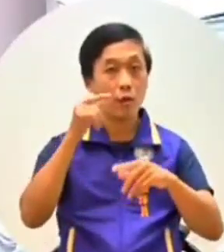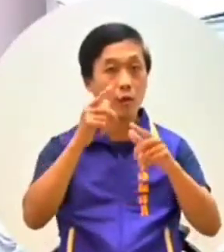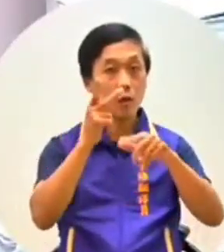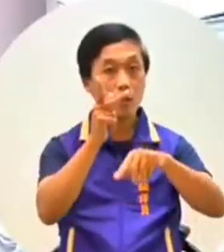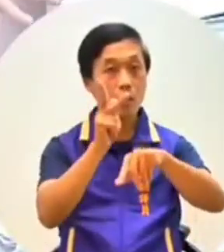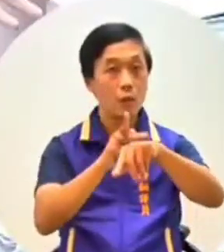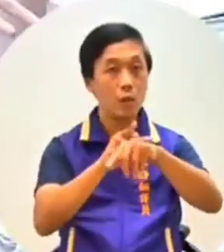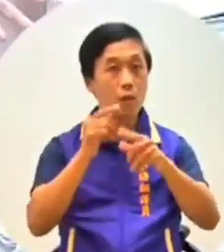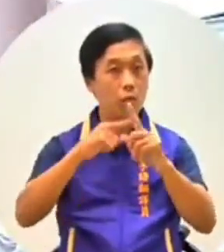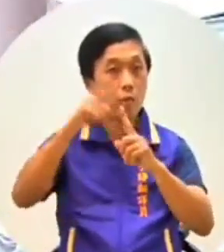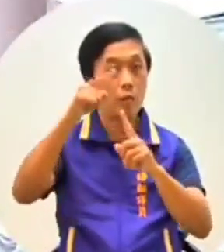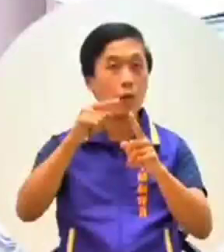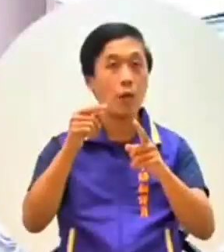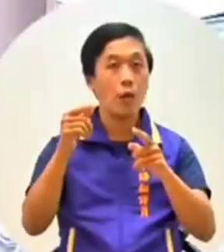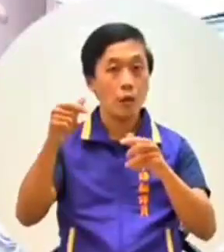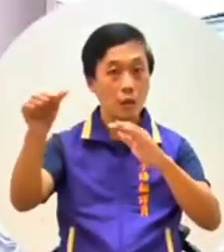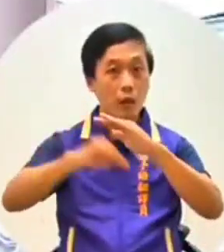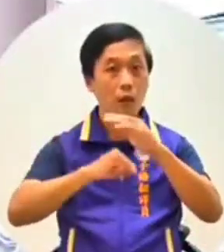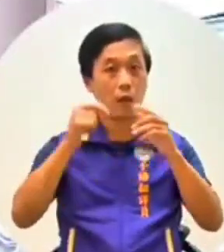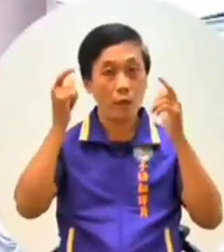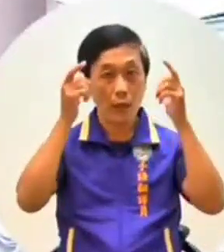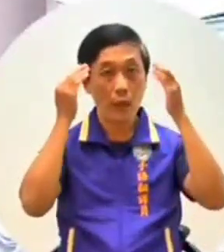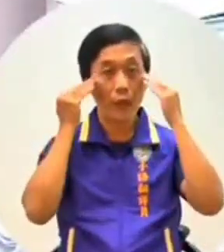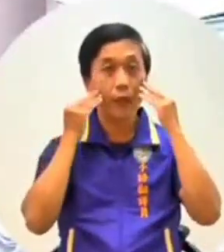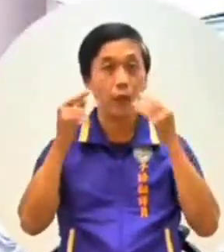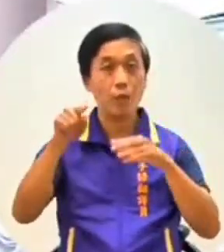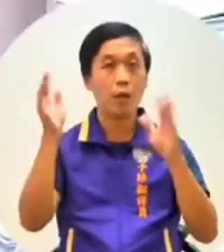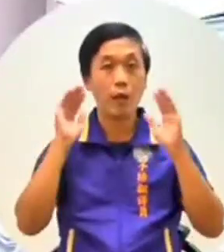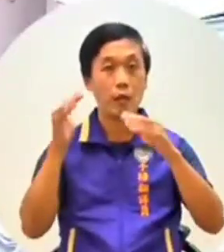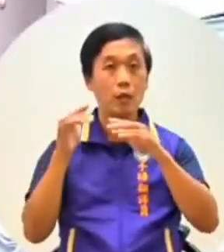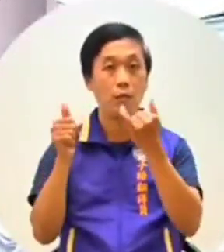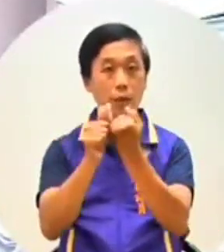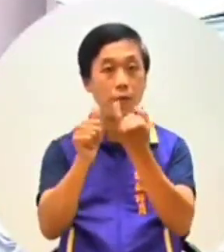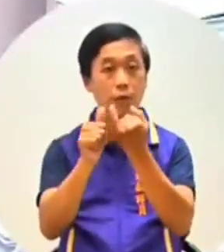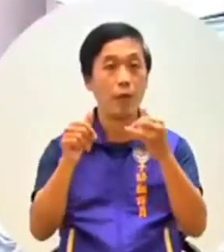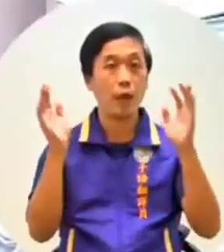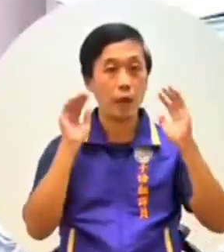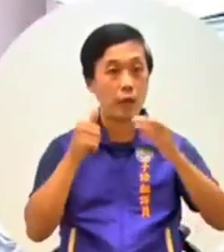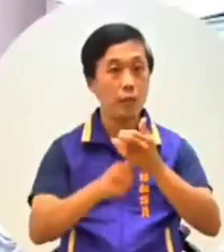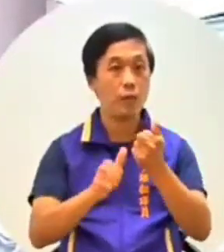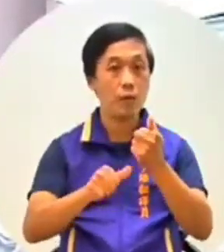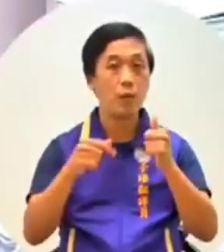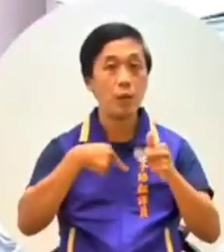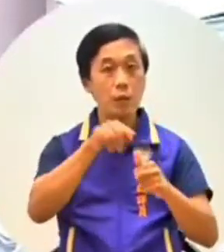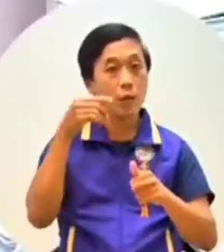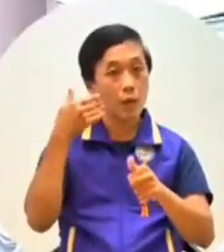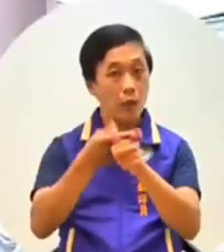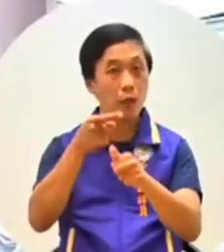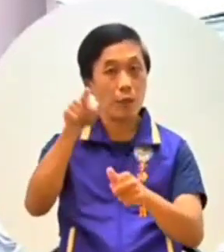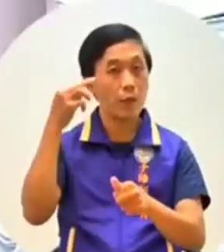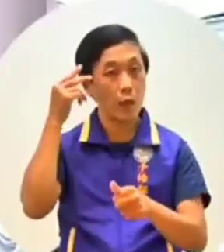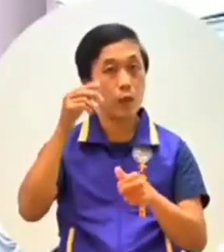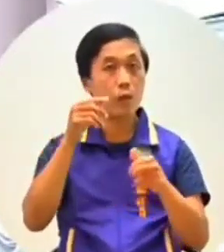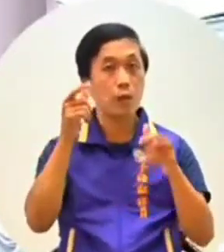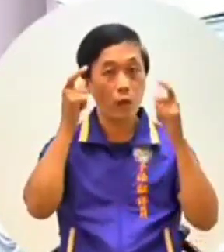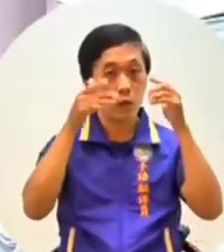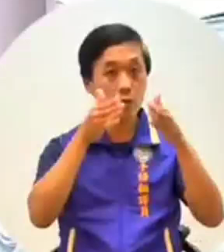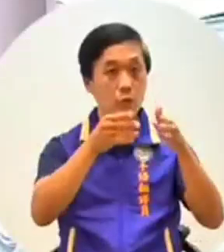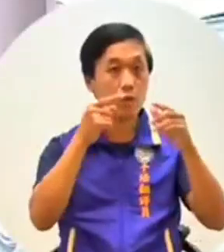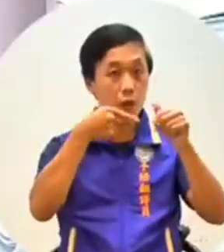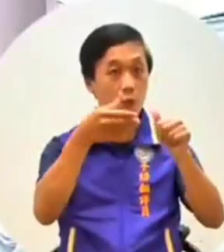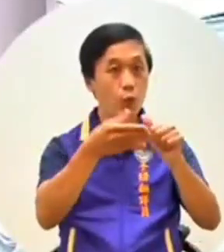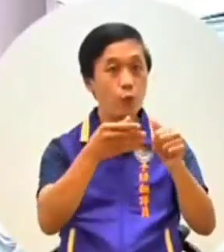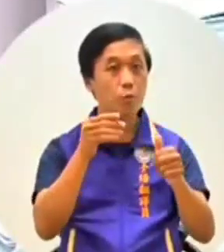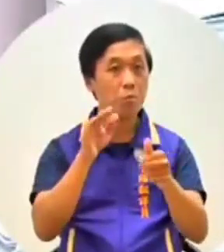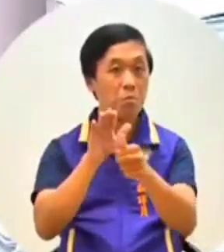子啊，他们也会惜家带眷啊，在这里落地生根生孩子啊，不能让他们感受到高雄对于教育的不贴心吧？不能